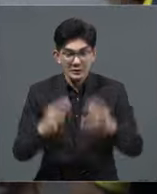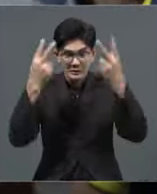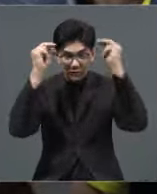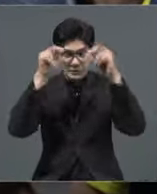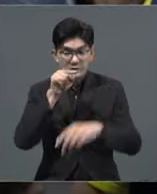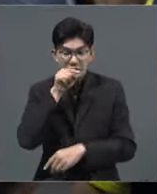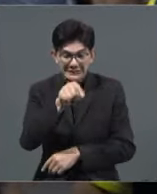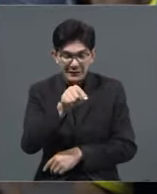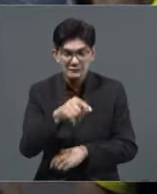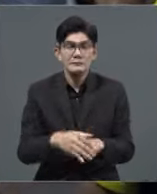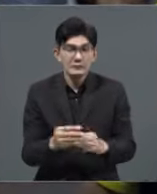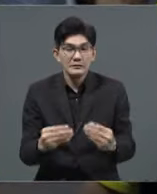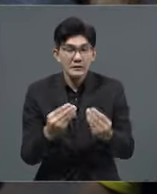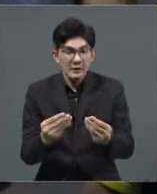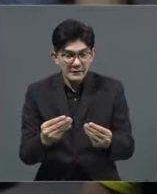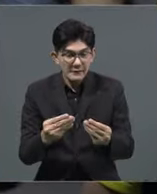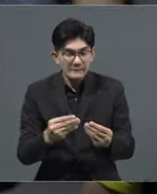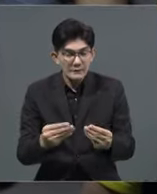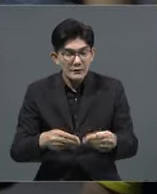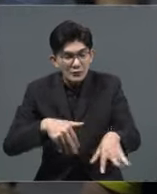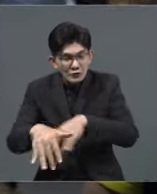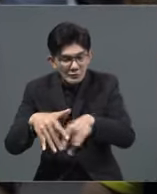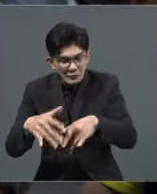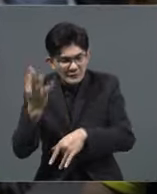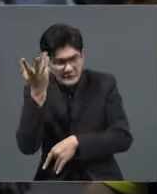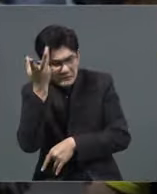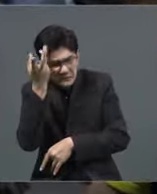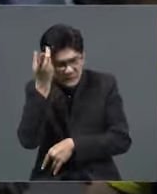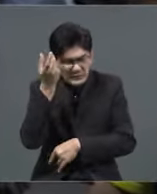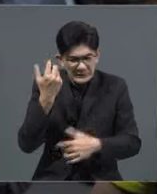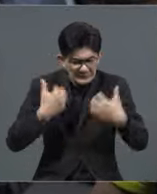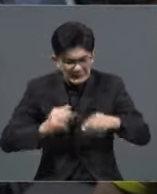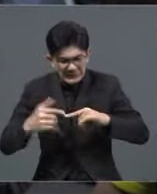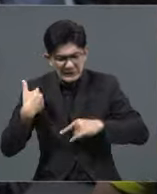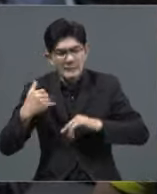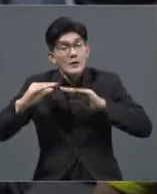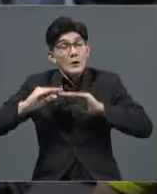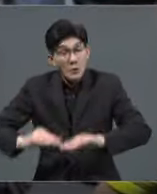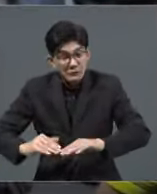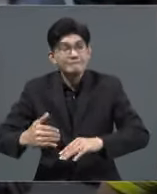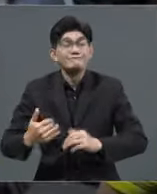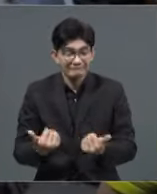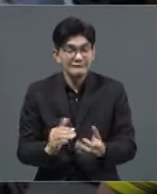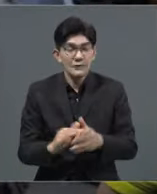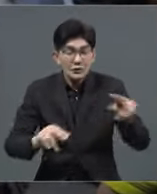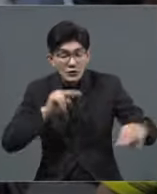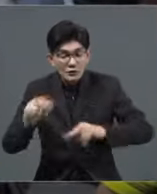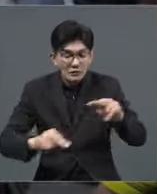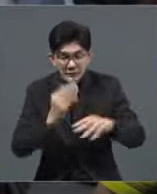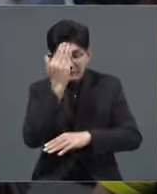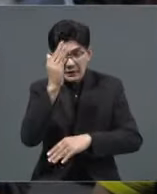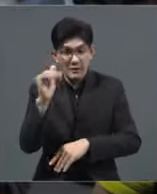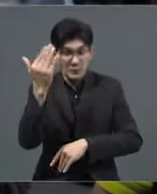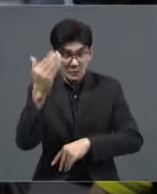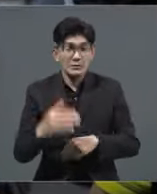ที่ให้ทำให้ความทุกข์ของพี่น้องประชาชนที่เกิดขึ้นจากอุทกภัยครั้งนี้สั้นที่สุดนะคะก็เป็นการดูแลเฉพาะหน้า